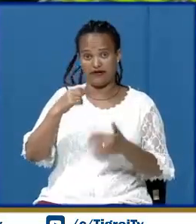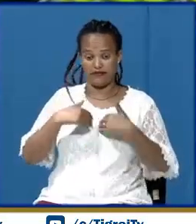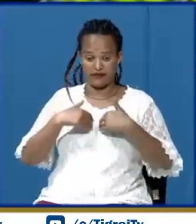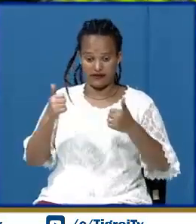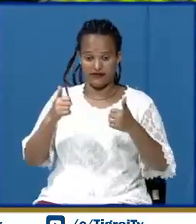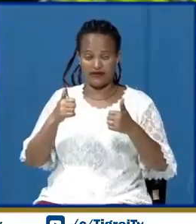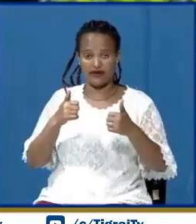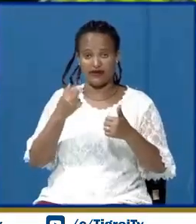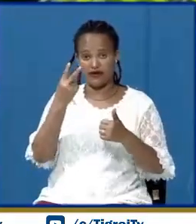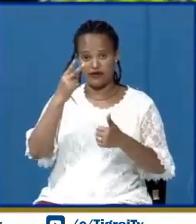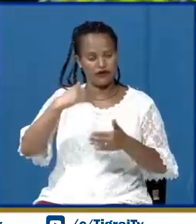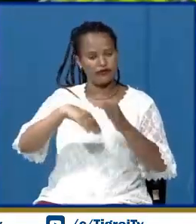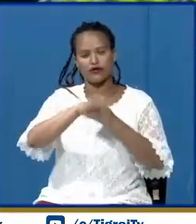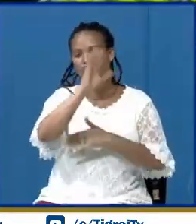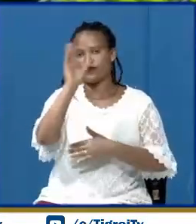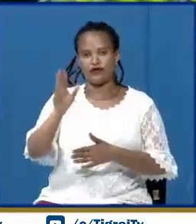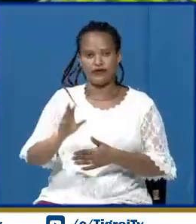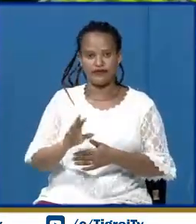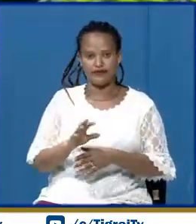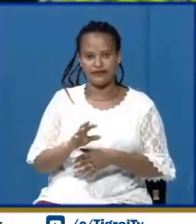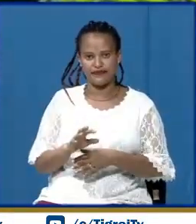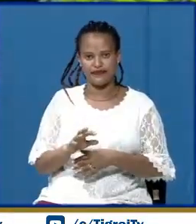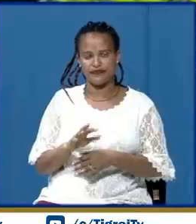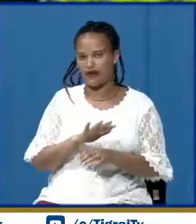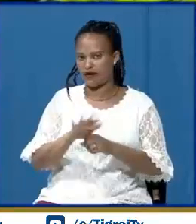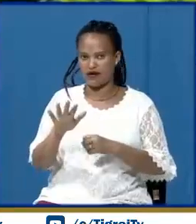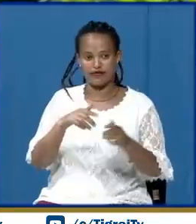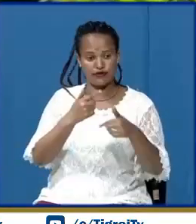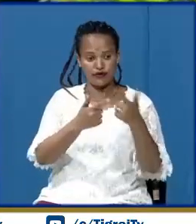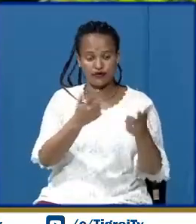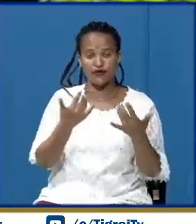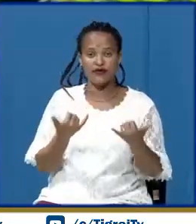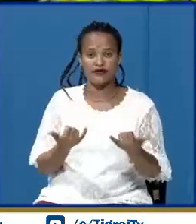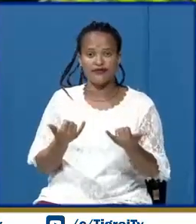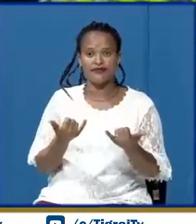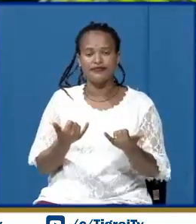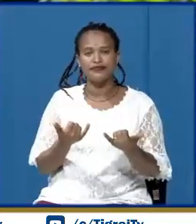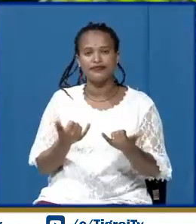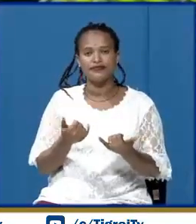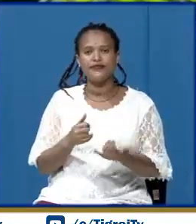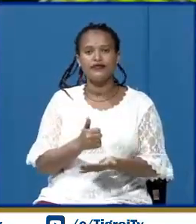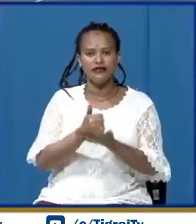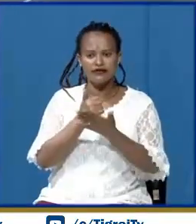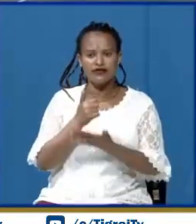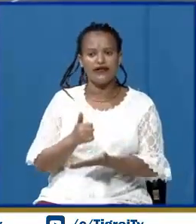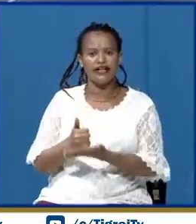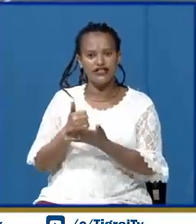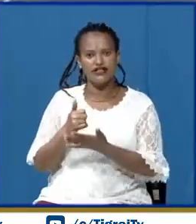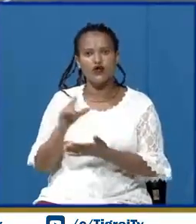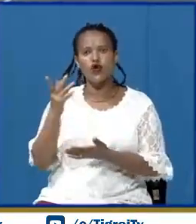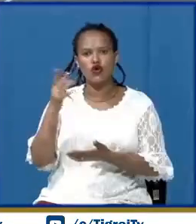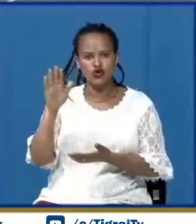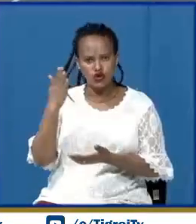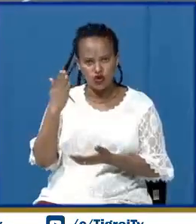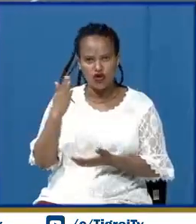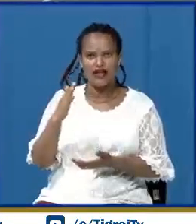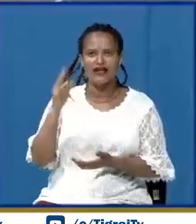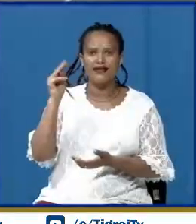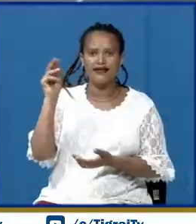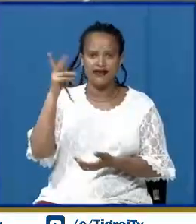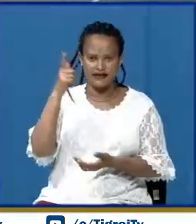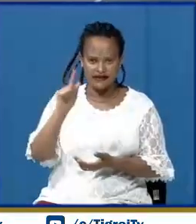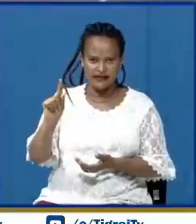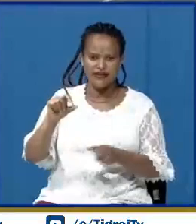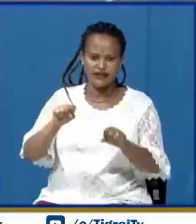ነይሩ ክልቲኦም ከይዶም ንሜዳ በቃ ምስከዱ ኣነ ድጉፍ ገይረየ ኣብታ ደጀን እውን ብኮረሻስ ብጥሕናስ